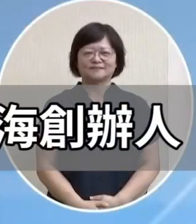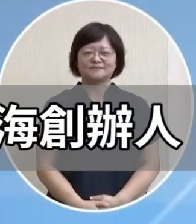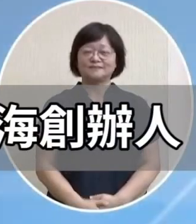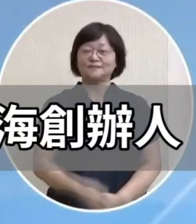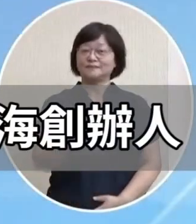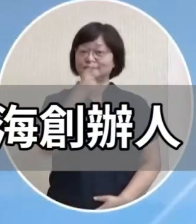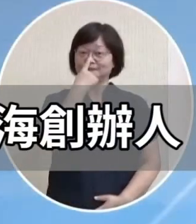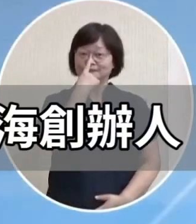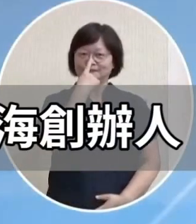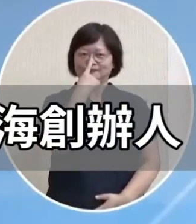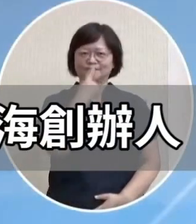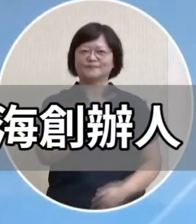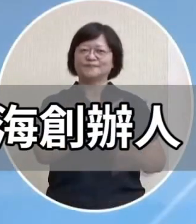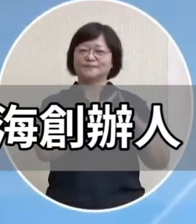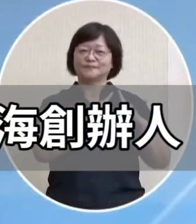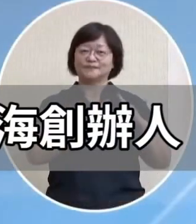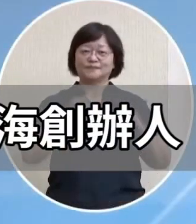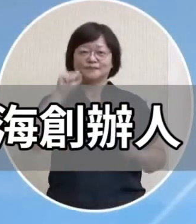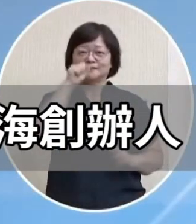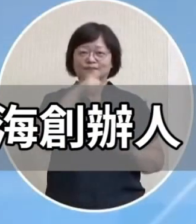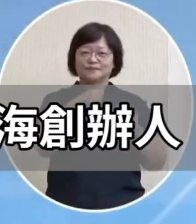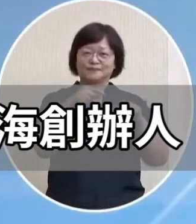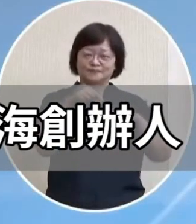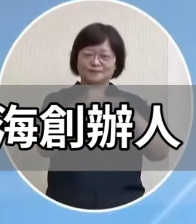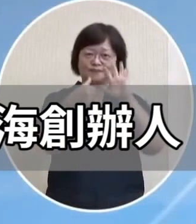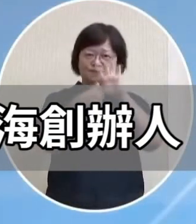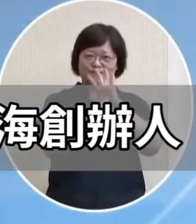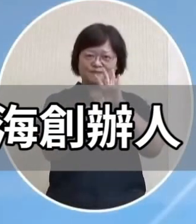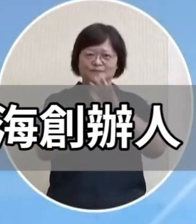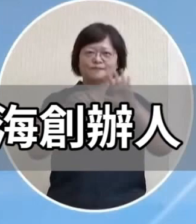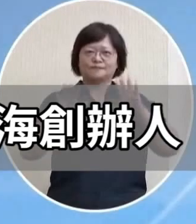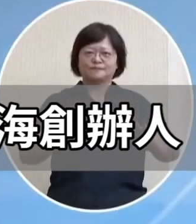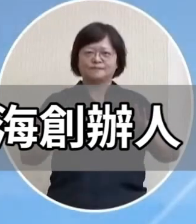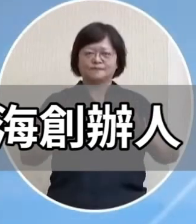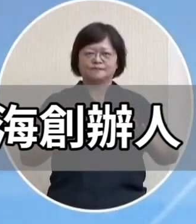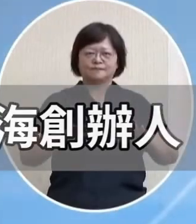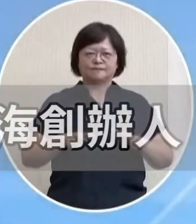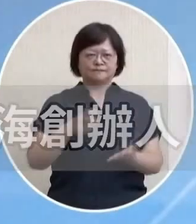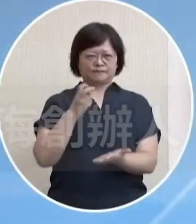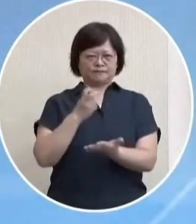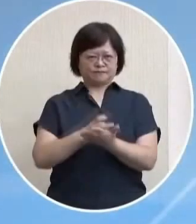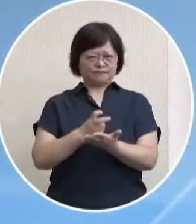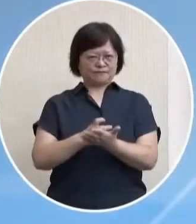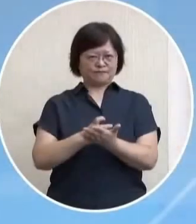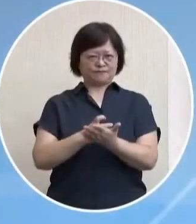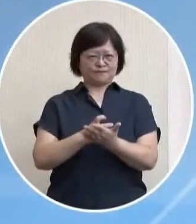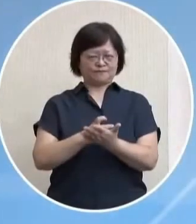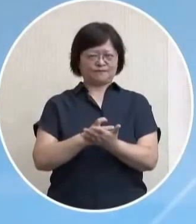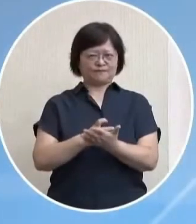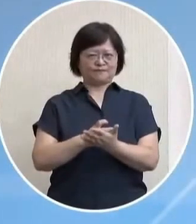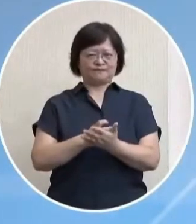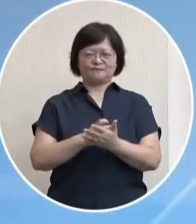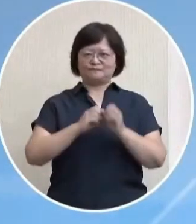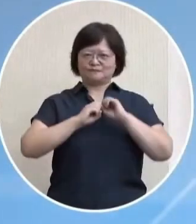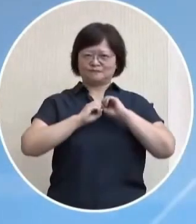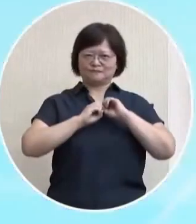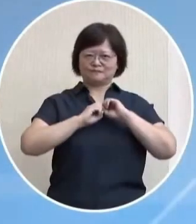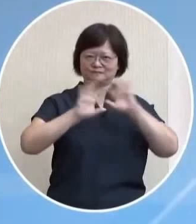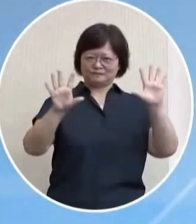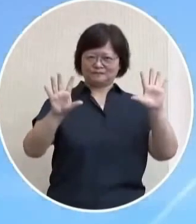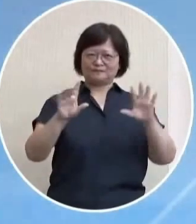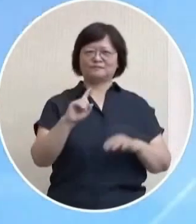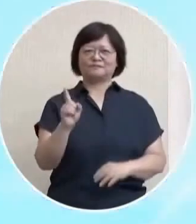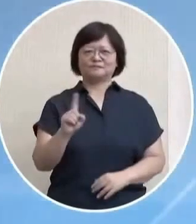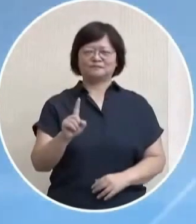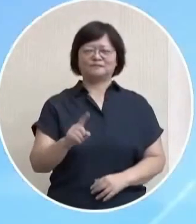我郭台铭今天要郑重的向各位报告，我